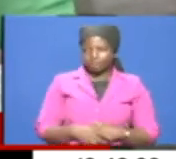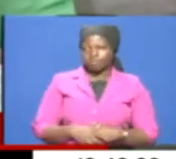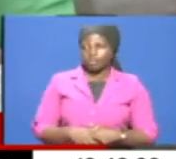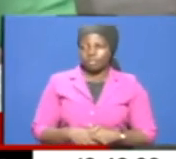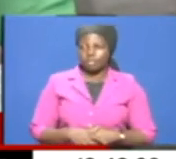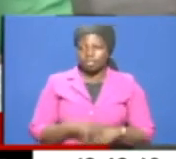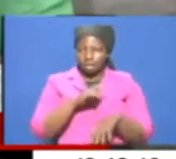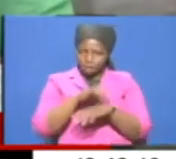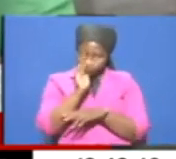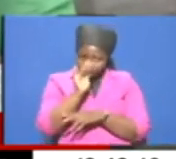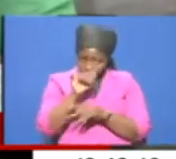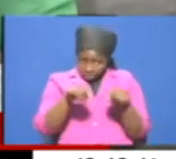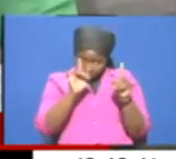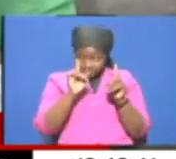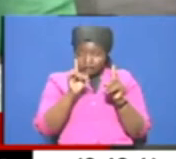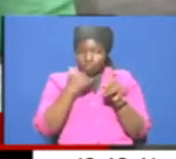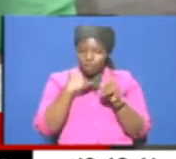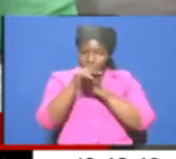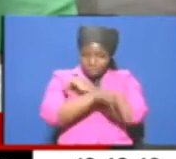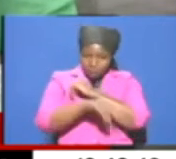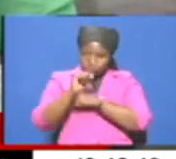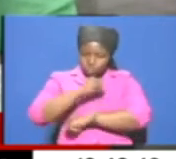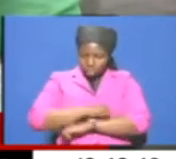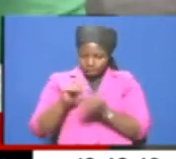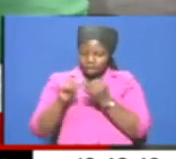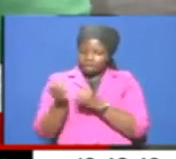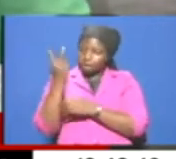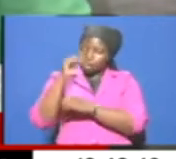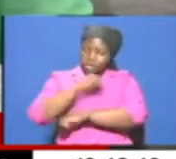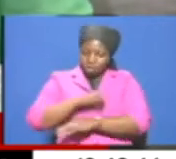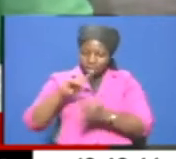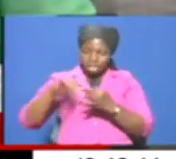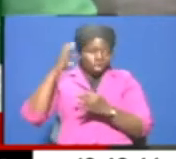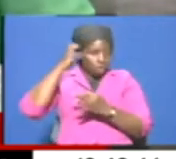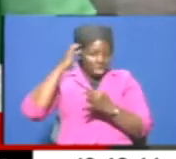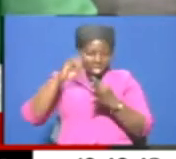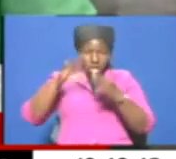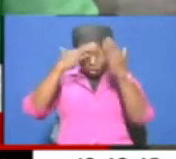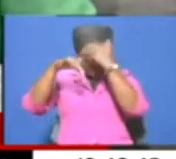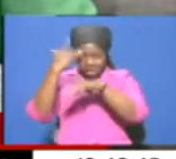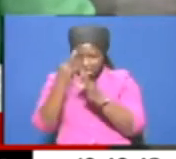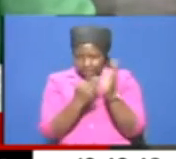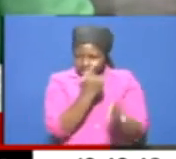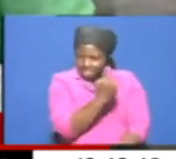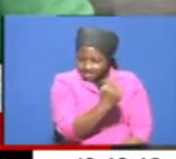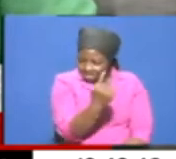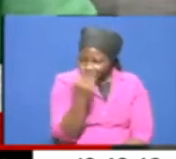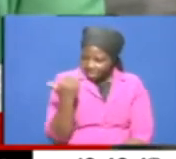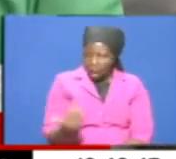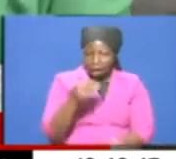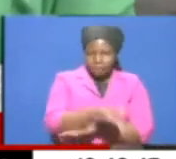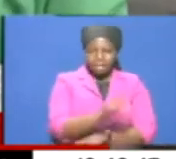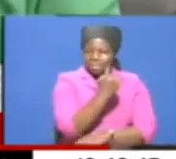primary schools, yeah, secondary schools, colleges and university. Kila mtoto akipada mti moja moja moja kwa ile